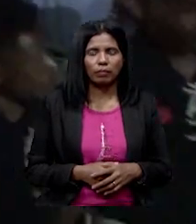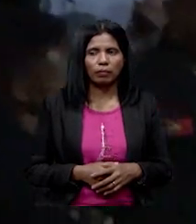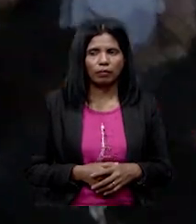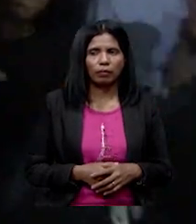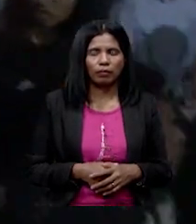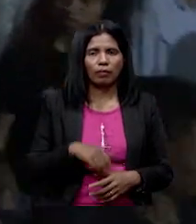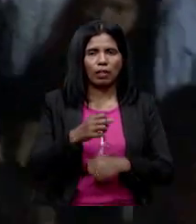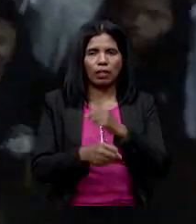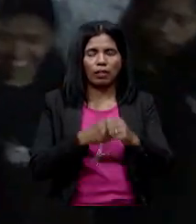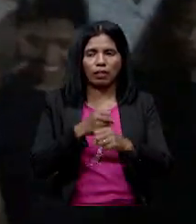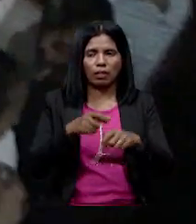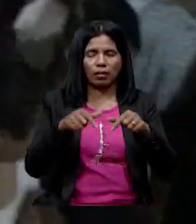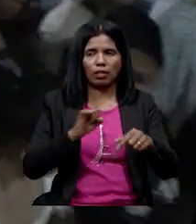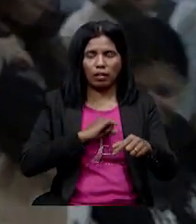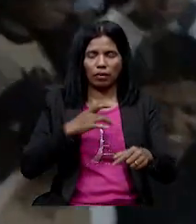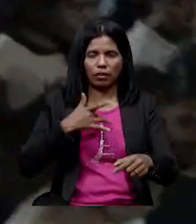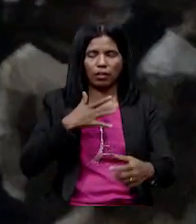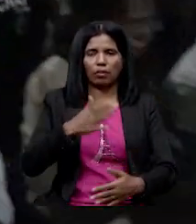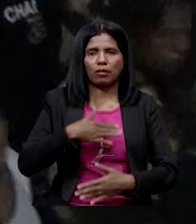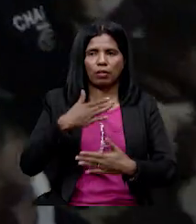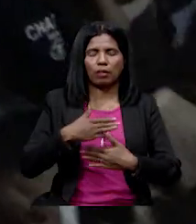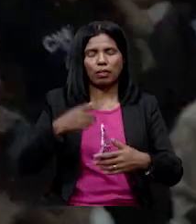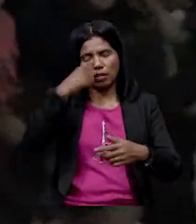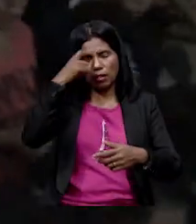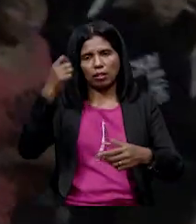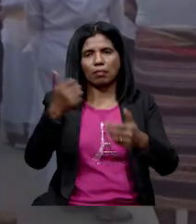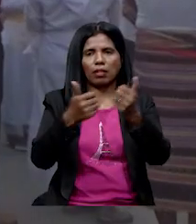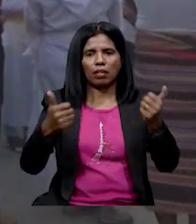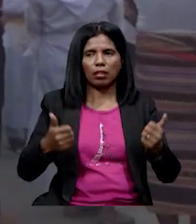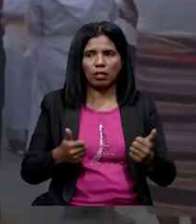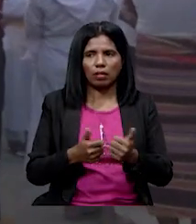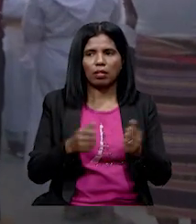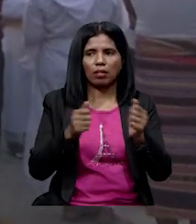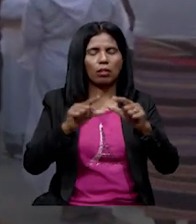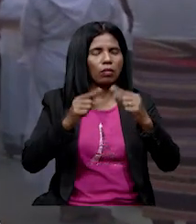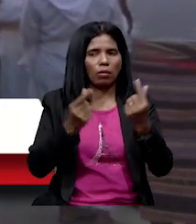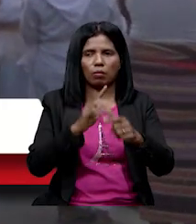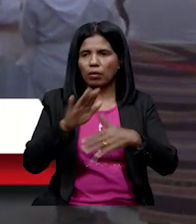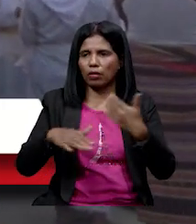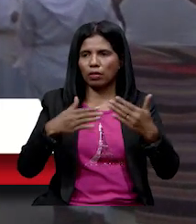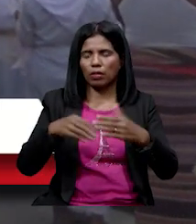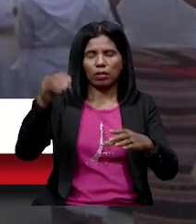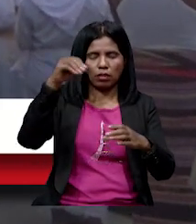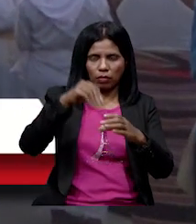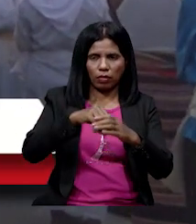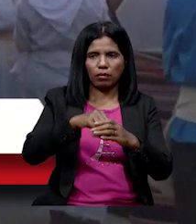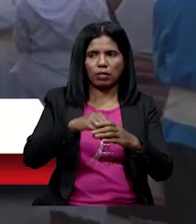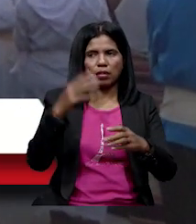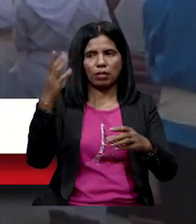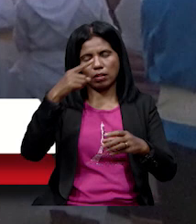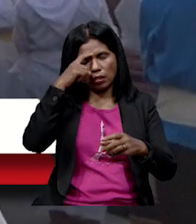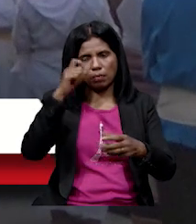Dengan idane bahau orgulu tambah arti masia ritual ho kerasa arti grup ho tuo tu ngol yang helaran tambah